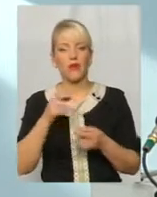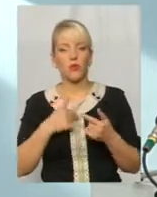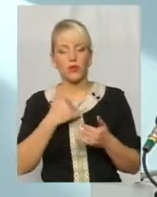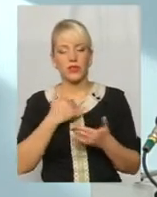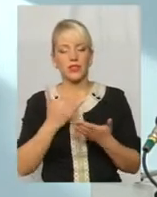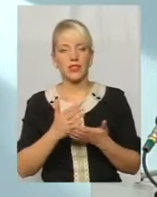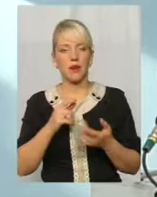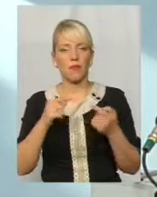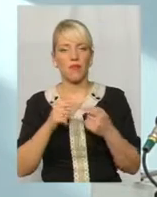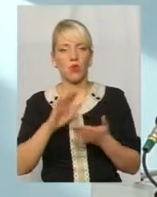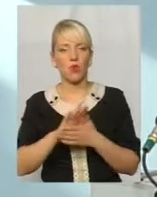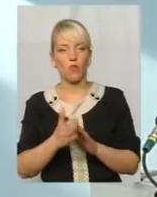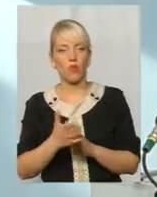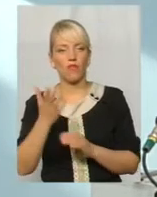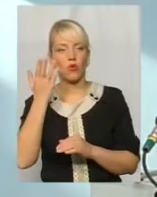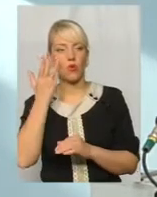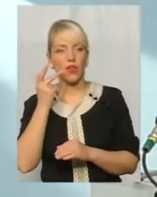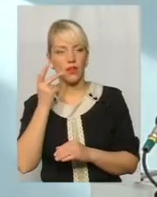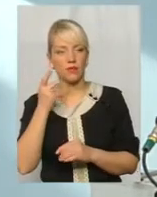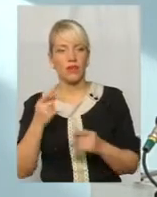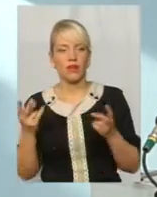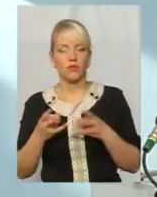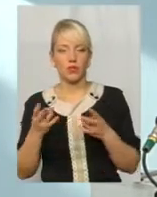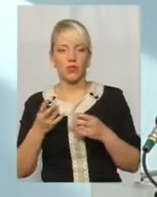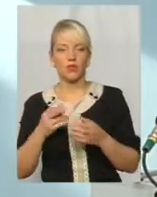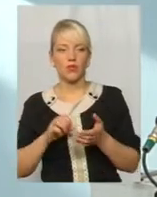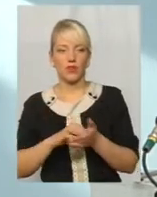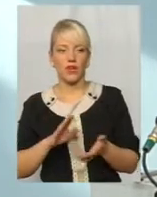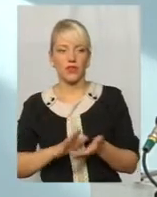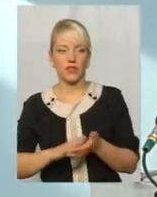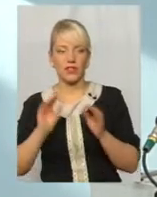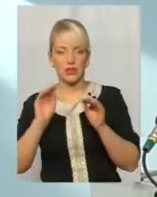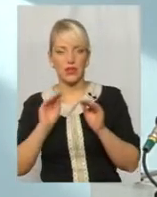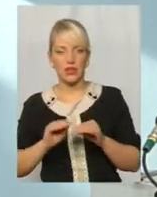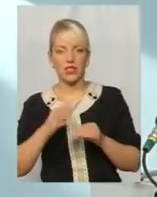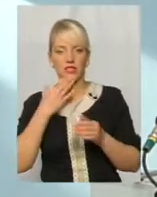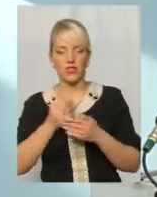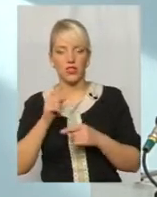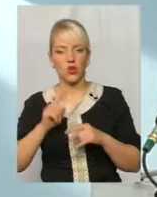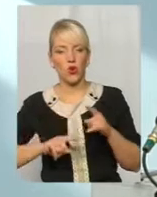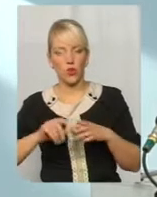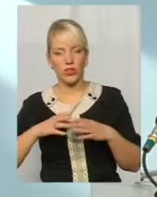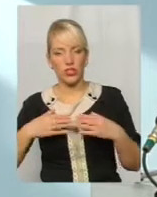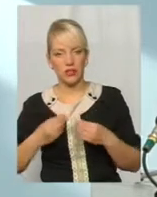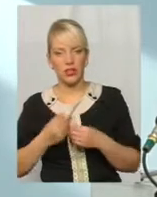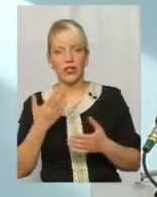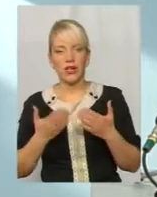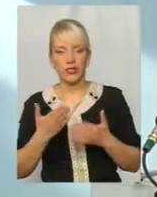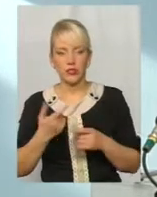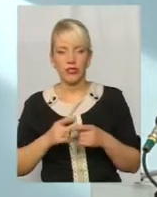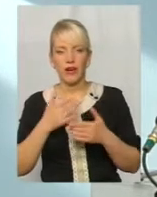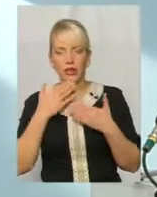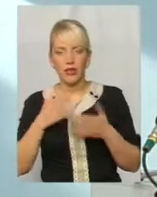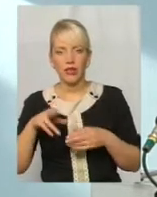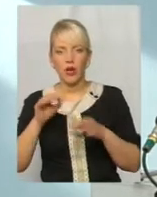певні умови, коли потрібно вказувати в декларації своїх родичів. Тобто, якщо, знову ж таки, звертатися